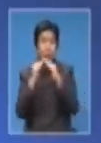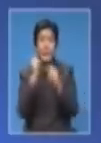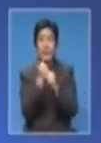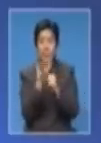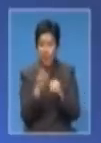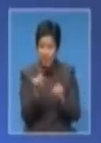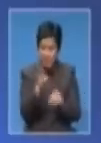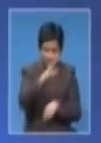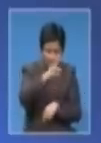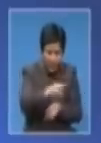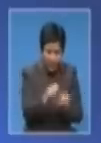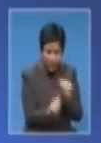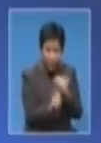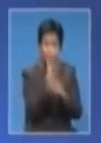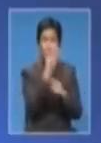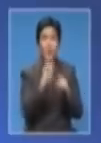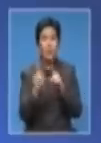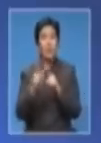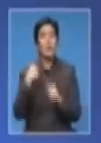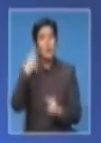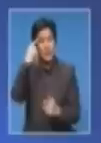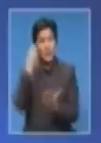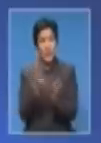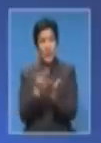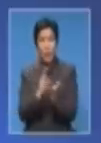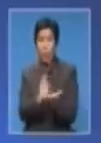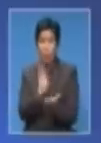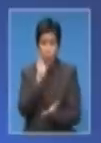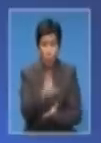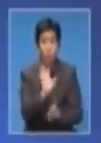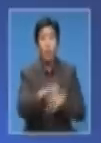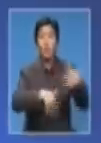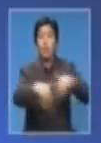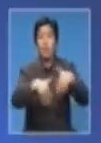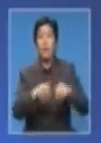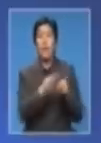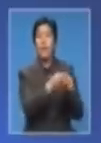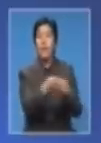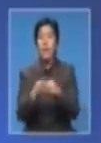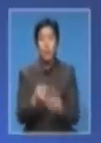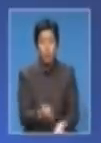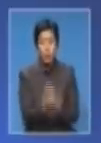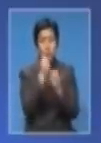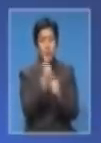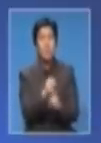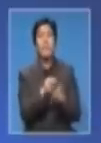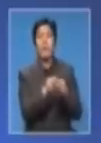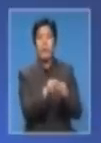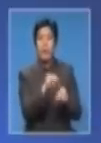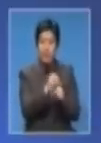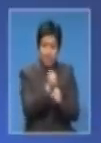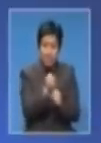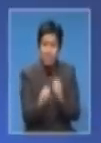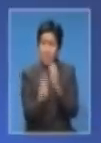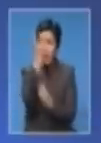พันธุ์และงบมันที่เหมาะสมนะครับแจกจ่ายให้ราษฎรในพื้นที่เขาได้ดูแลกันเองนะสร้างศูนย์เพาะชำของเขาเองปลูกเอง